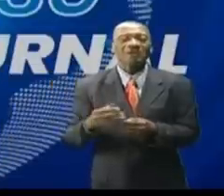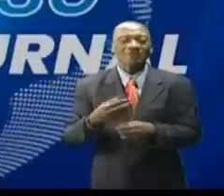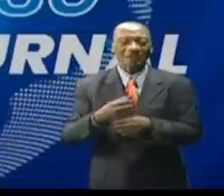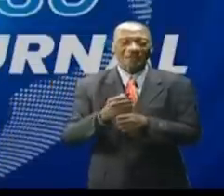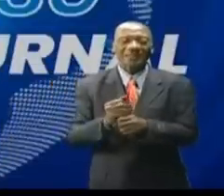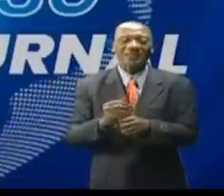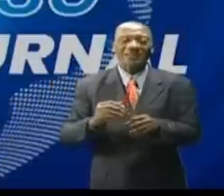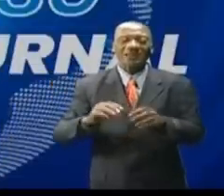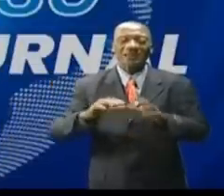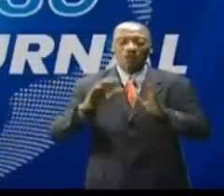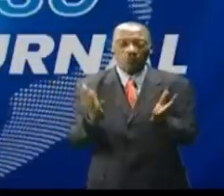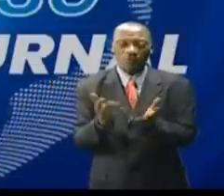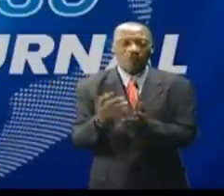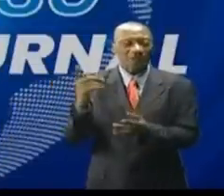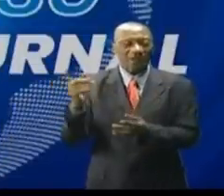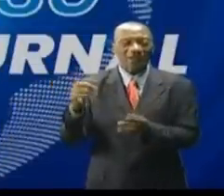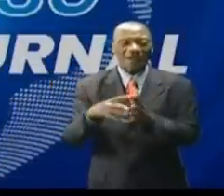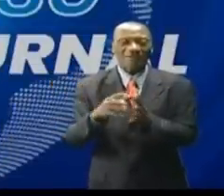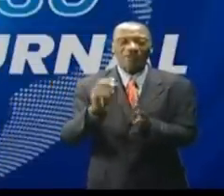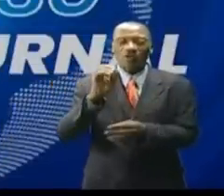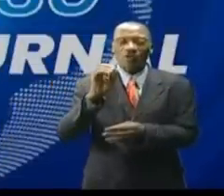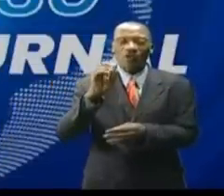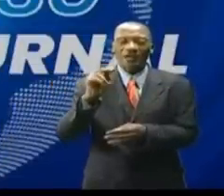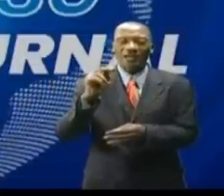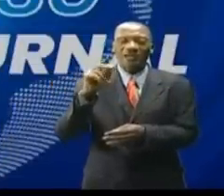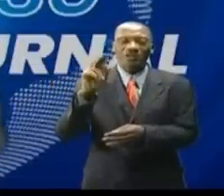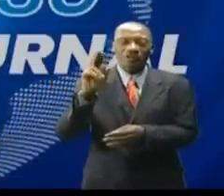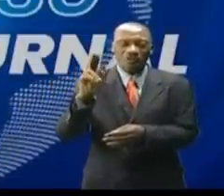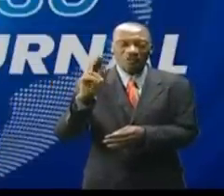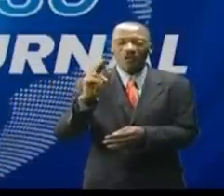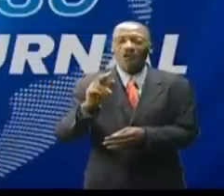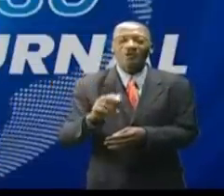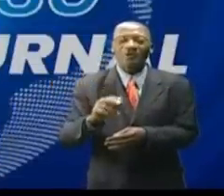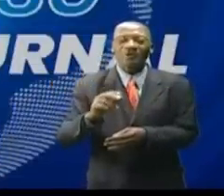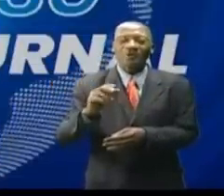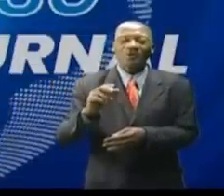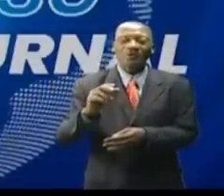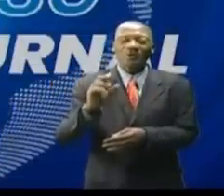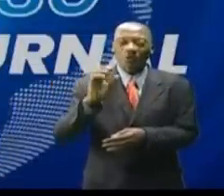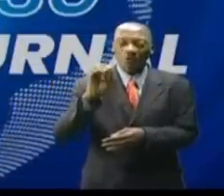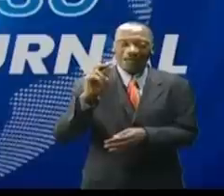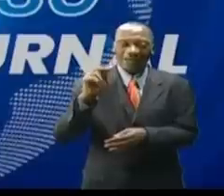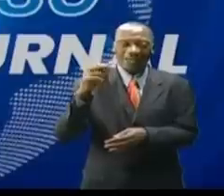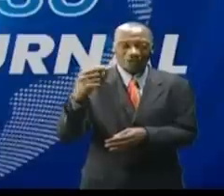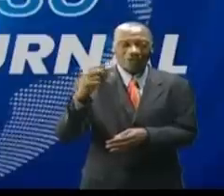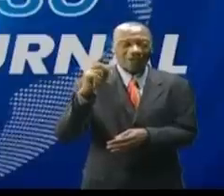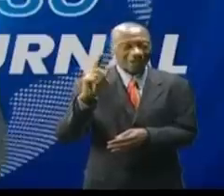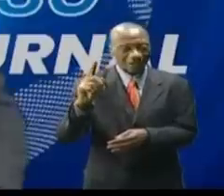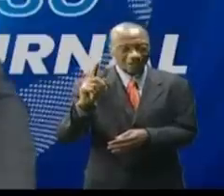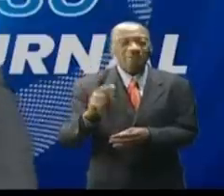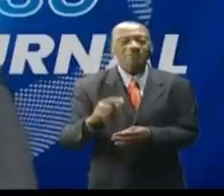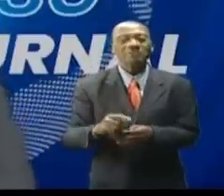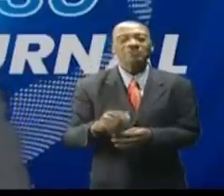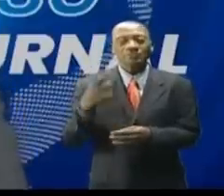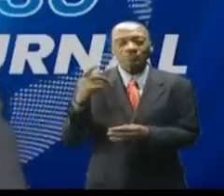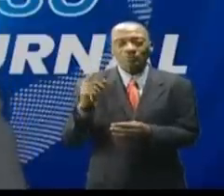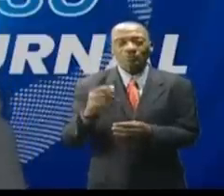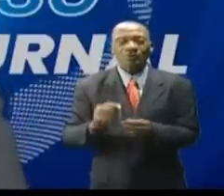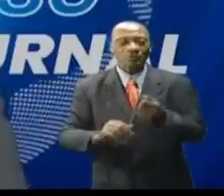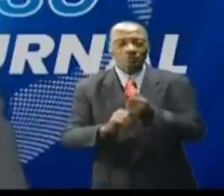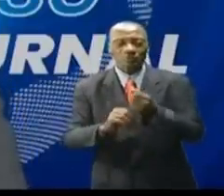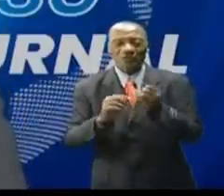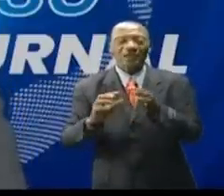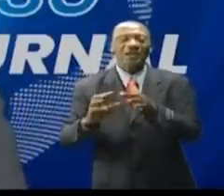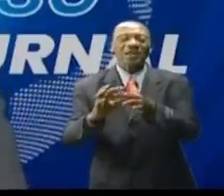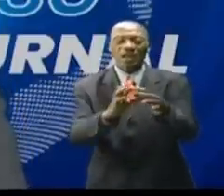l'ONGD Solidarité et Développement qui œuvre dans l'agroforesterie. Le processus de la transplantation de cette forêt a été